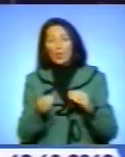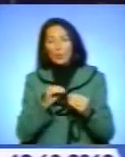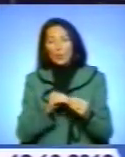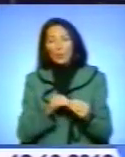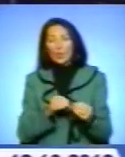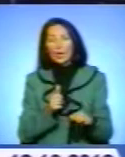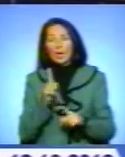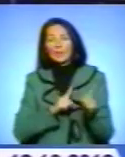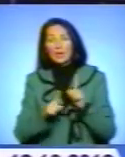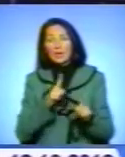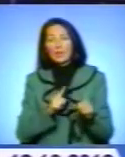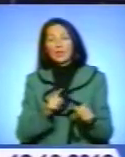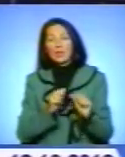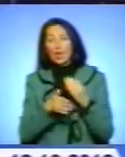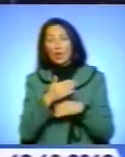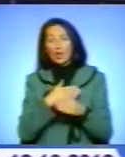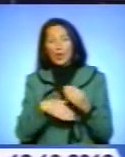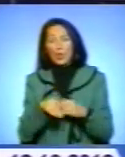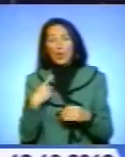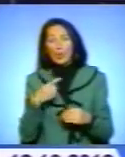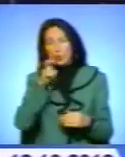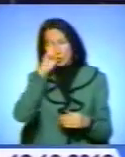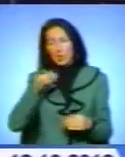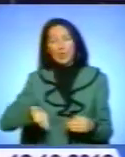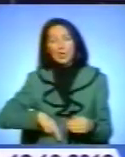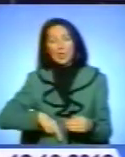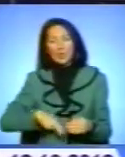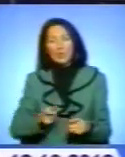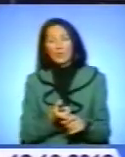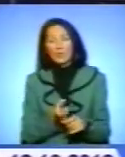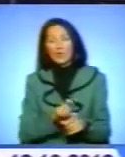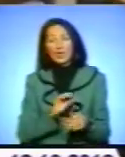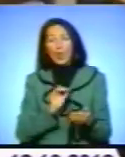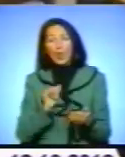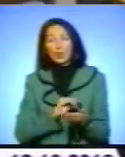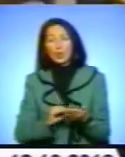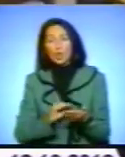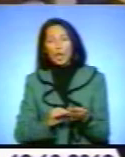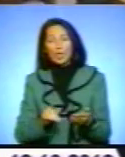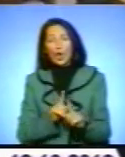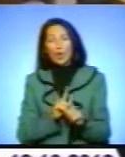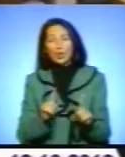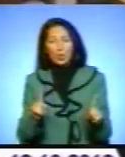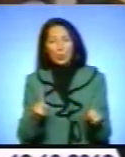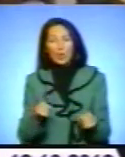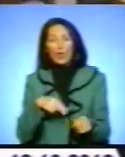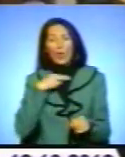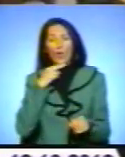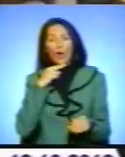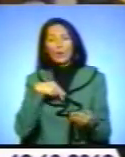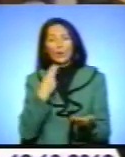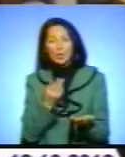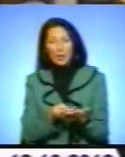праці та соціального захисту населення обласної державної адміністрації. Більше у сюжеті. Особливу увагу закцентовано на